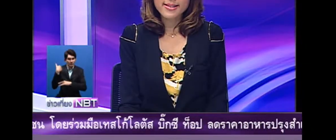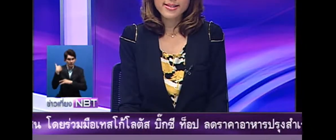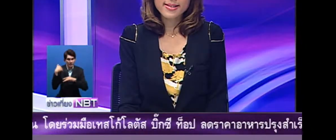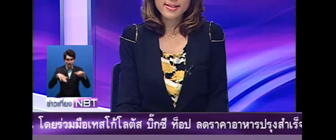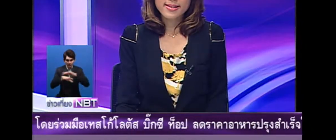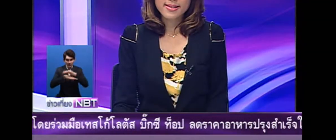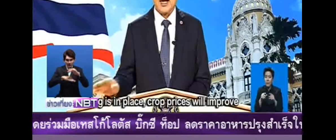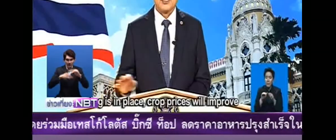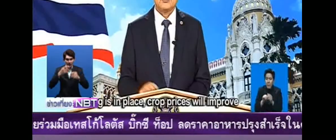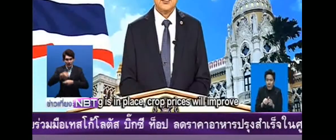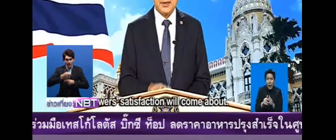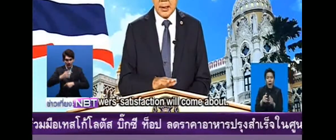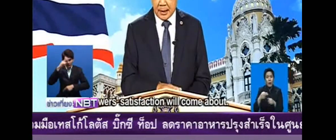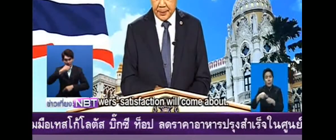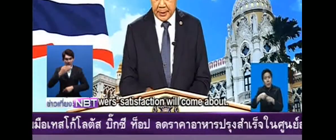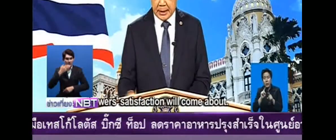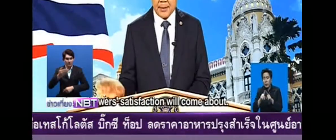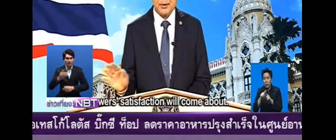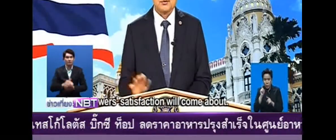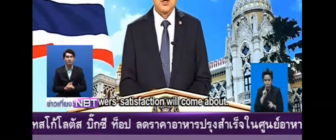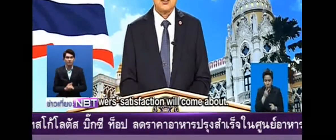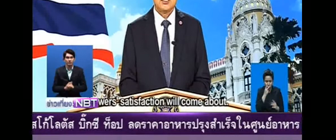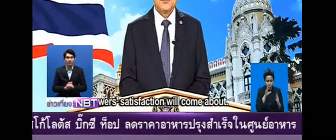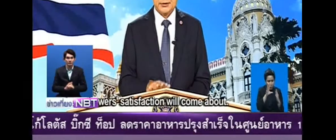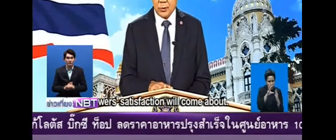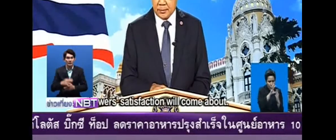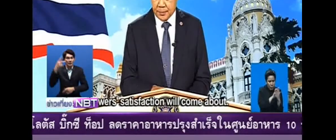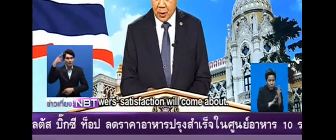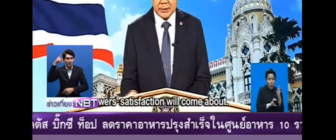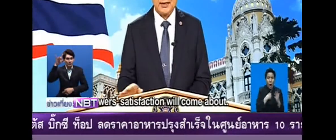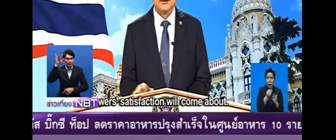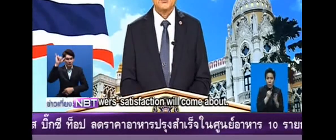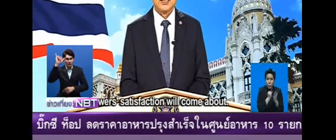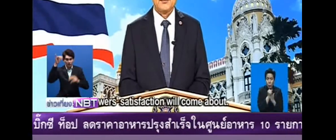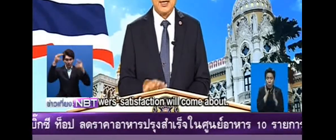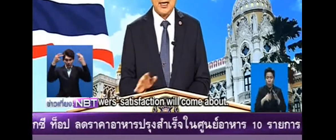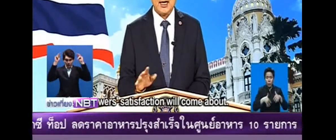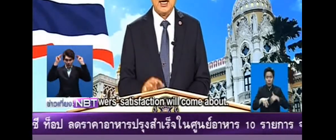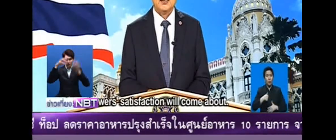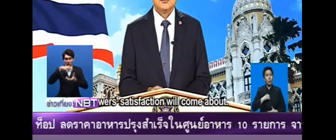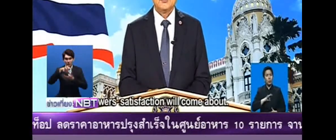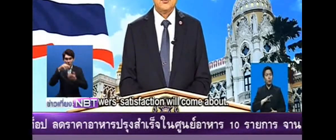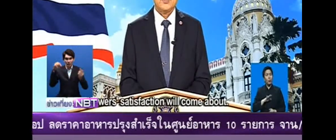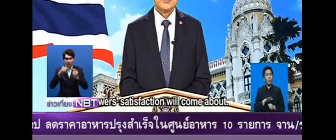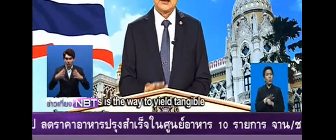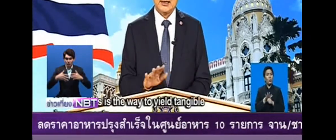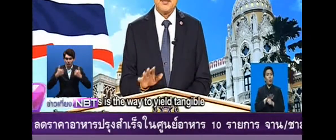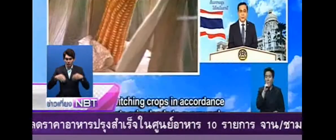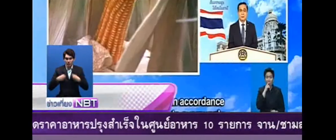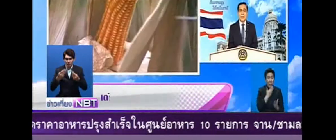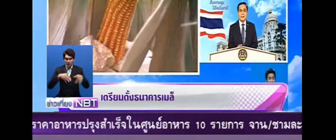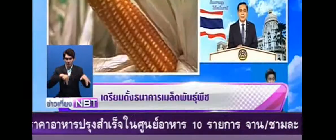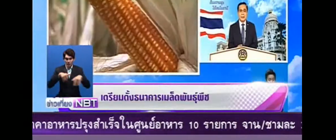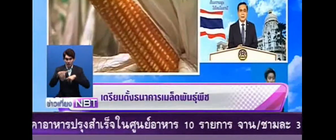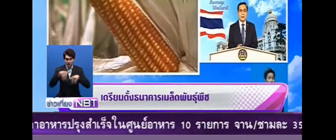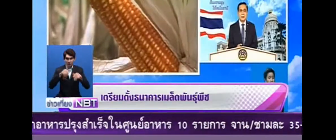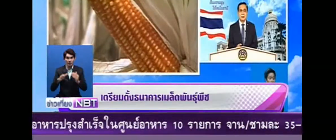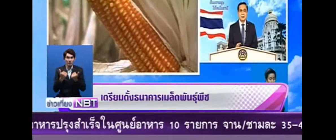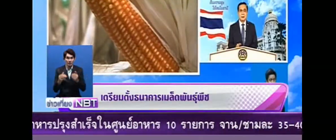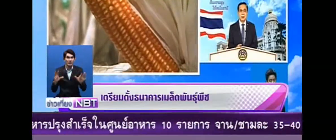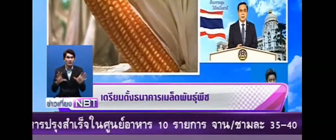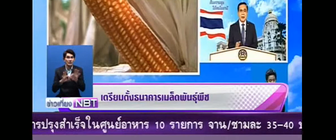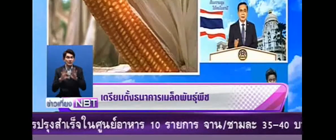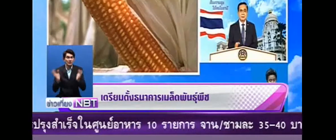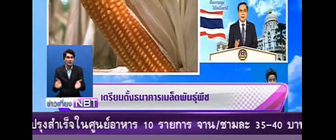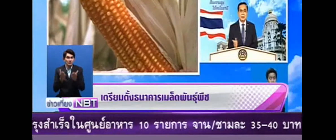ยืนมีโปรเน็ตประยุทธ์จันทร์โอชานายกรัฐมนตรีกล่าวในรายการคืนความสุขให้คนในชาติเกี่ยว